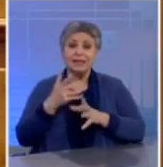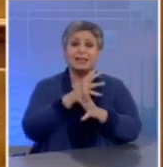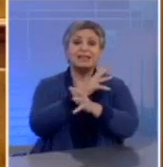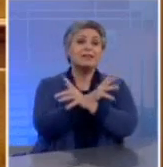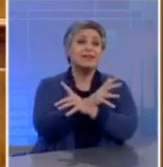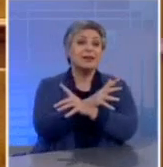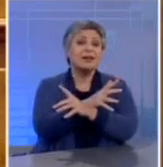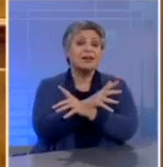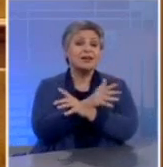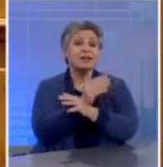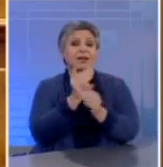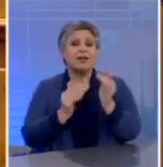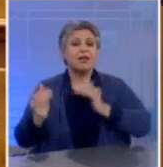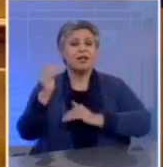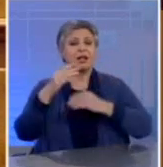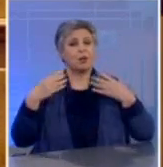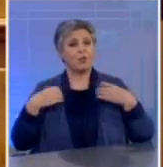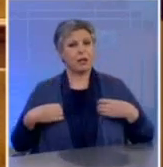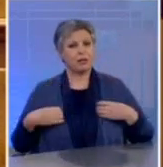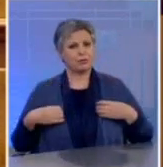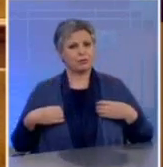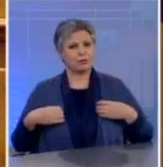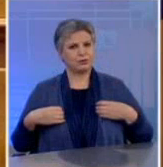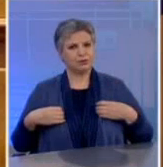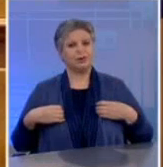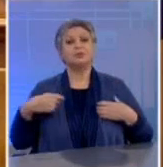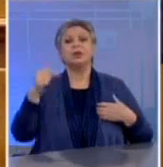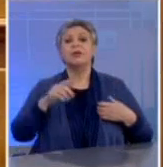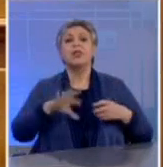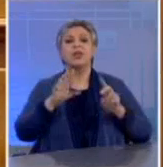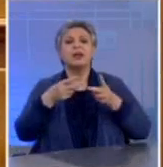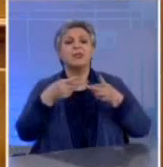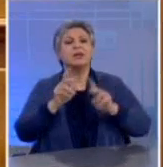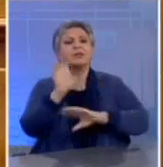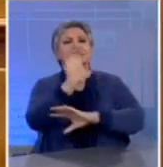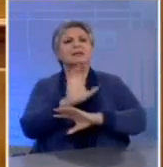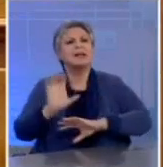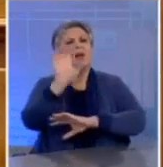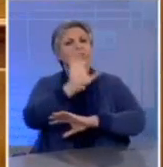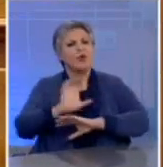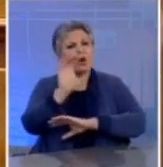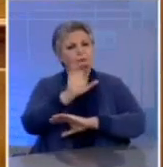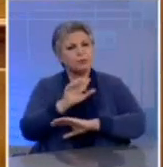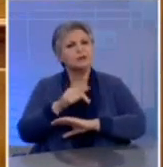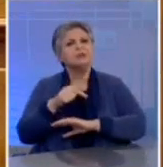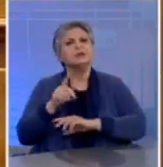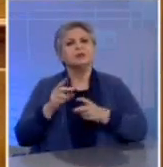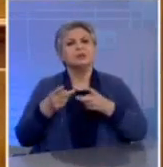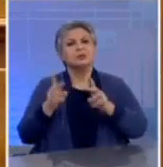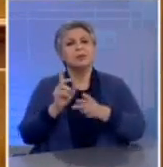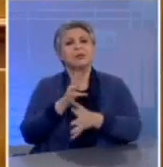η οποία δεν δίνει εντολή στην Ευρώπη, στην Eurojust, στον εισαγγελέα